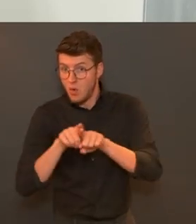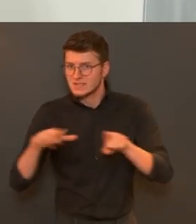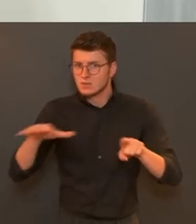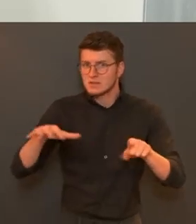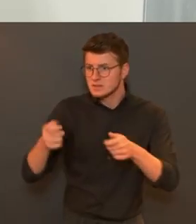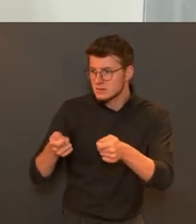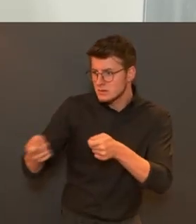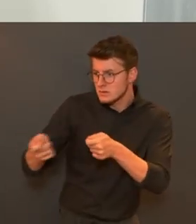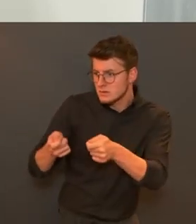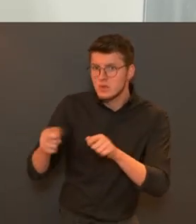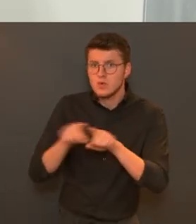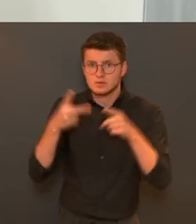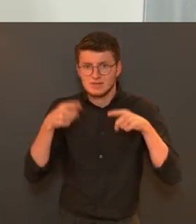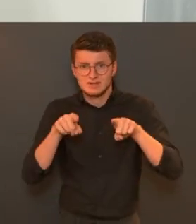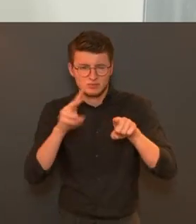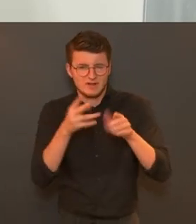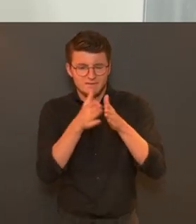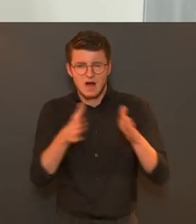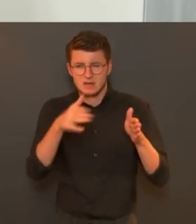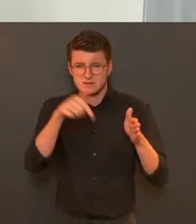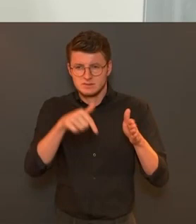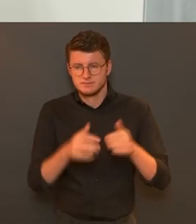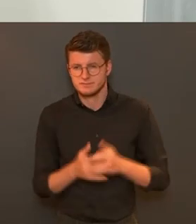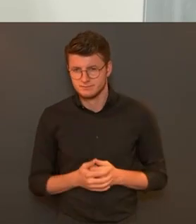la situation. Aujourd'hui,